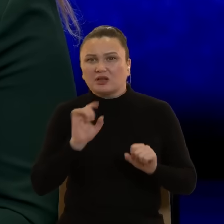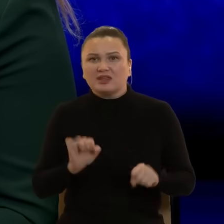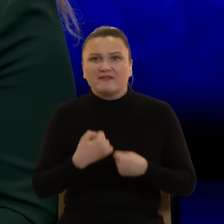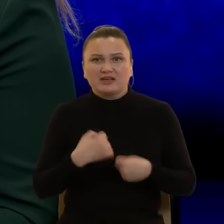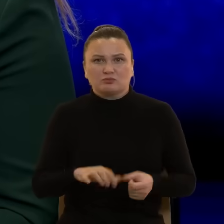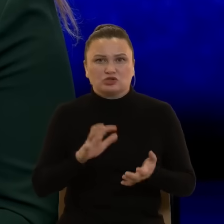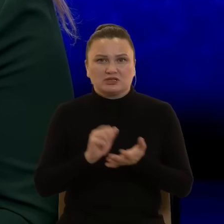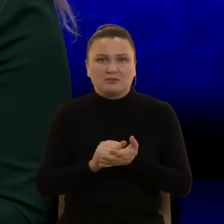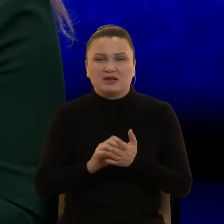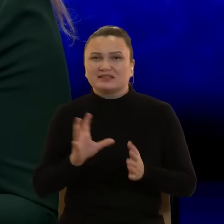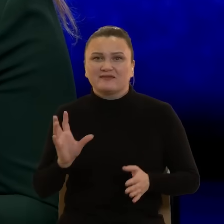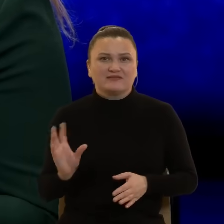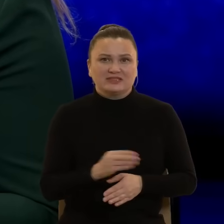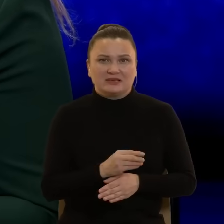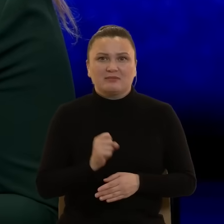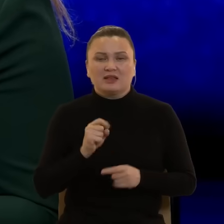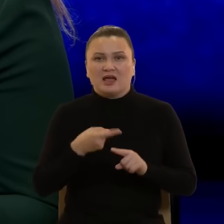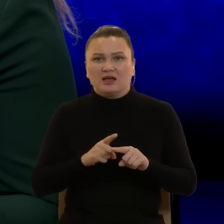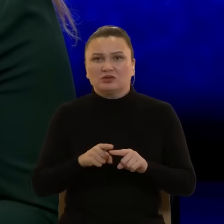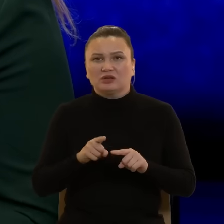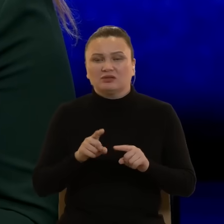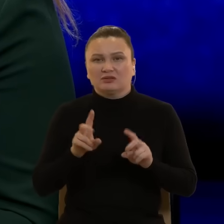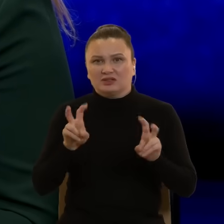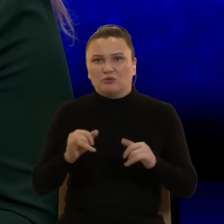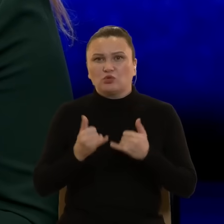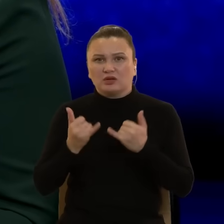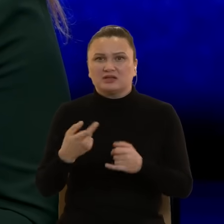невозможно заниматься всем, на нее ей